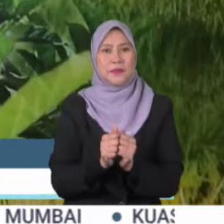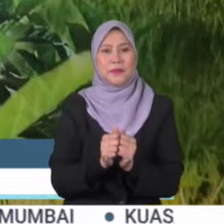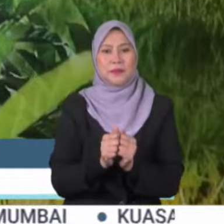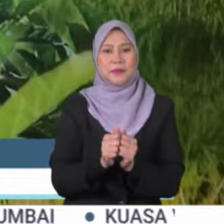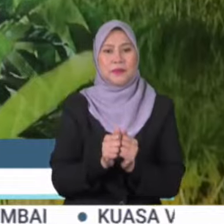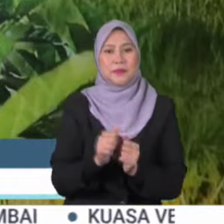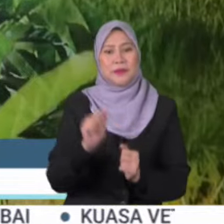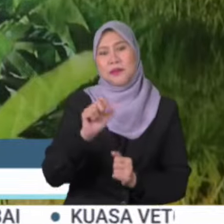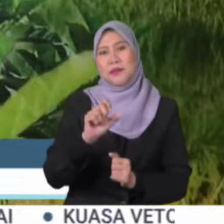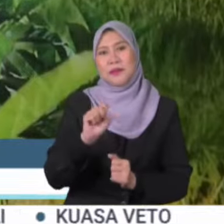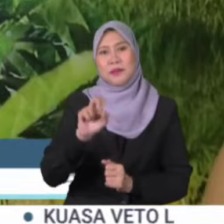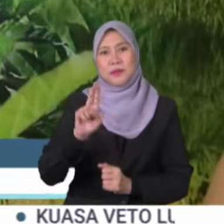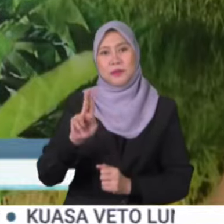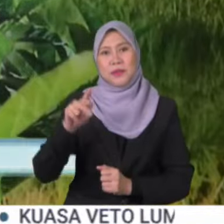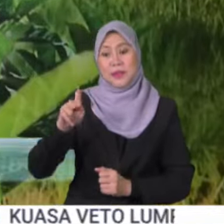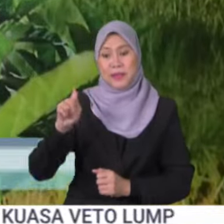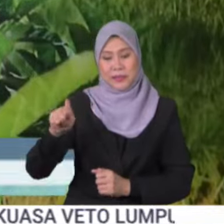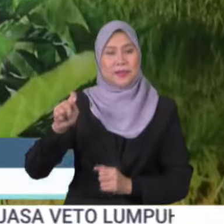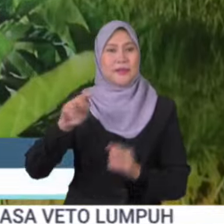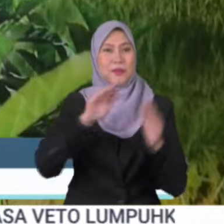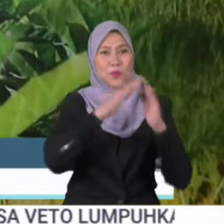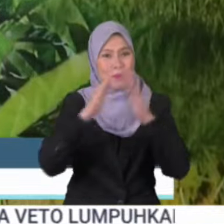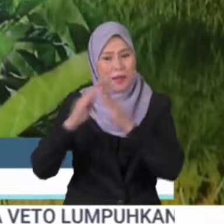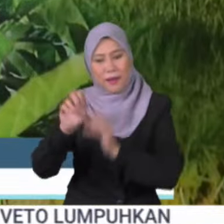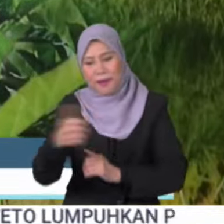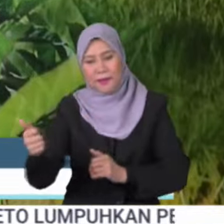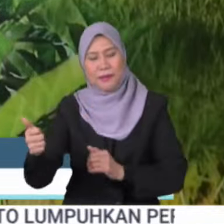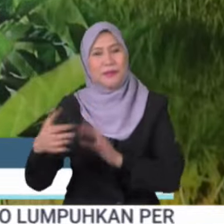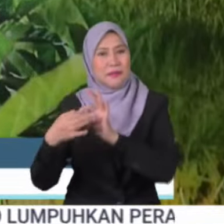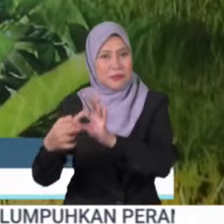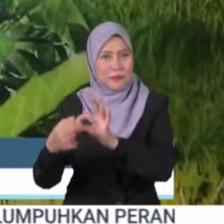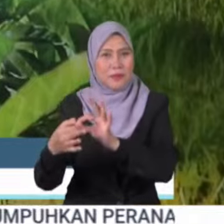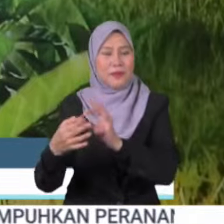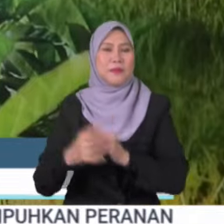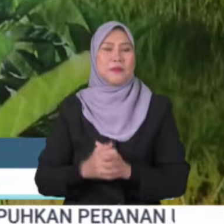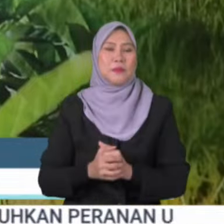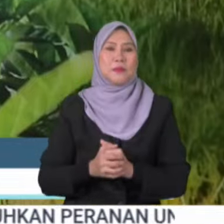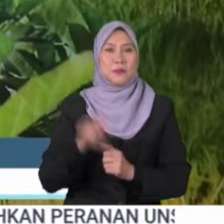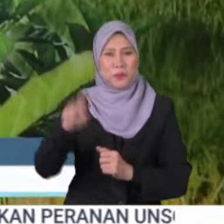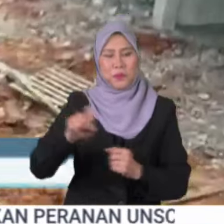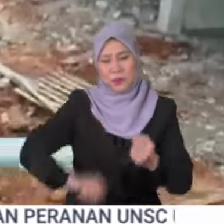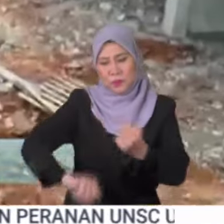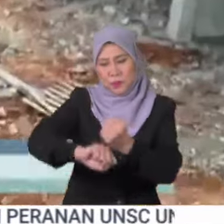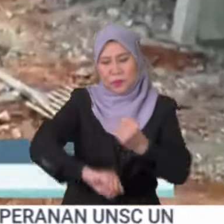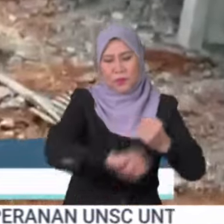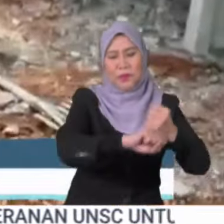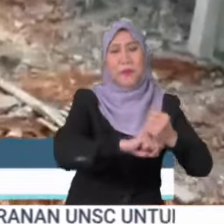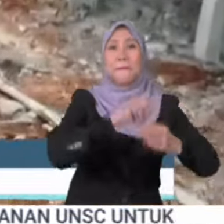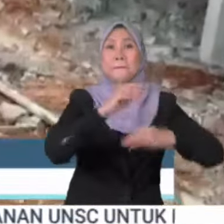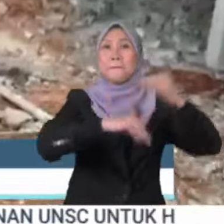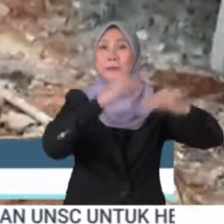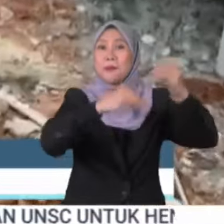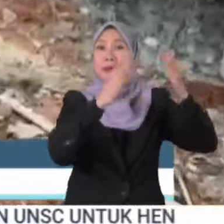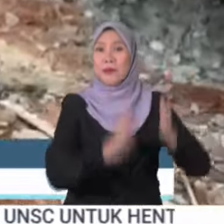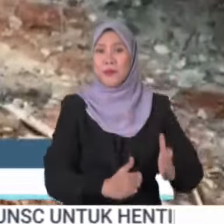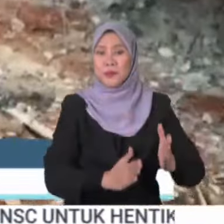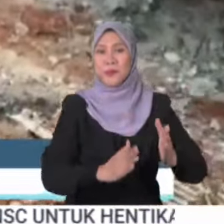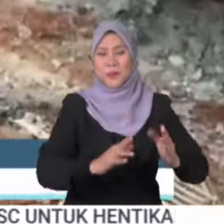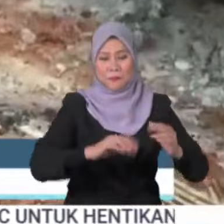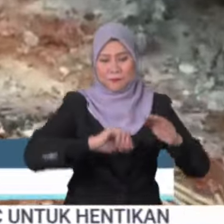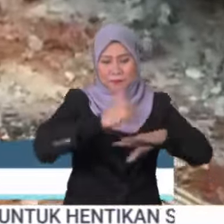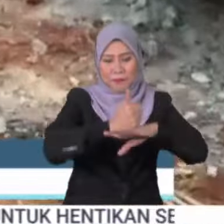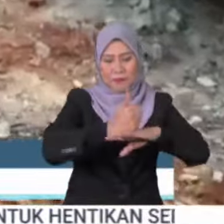SUKT perumahan negeri-negeri lain. Cabaran dia agak besar sikit pasal kita perlukan sokongan daripada pemaju untuk bina